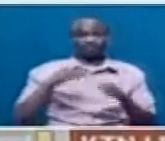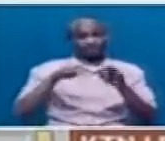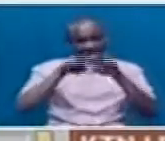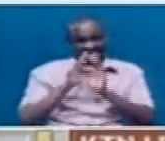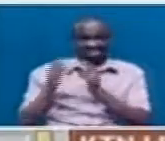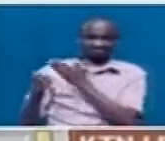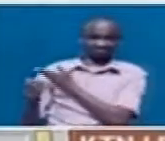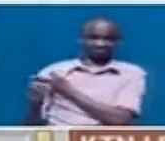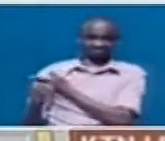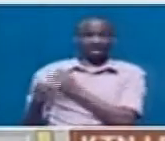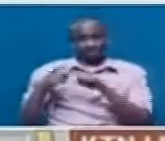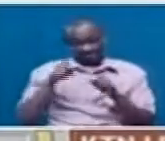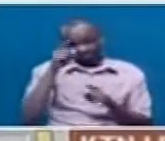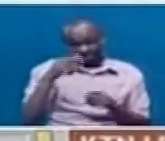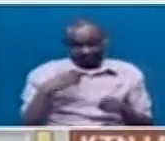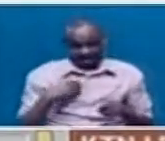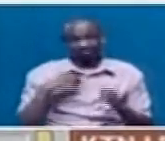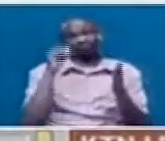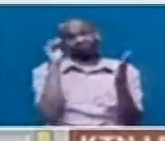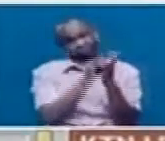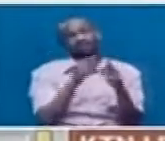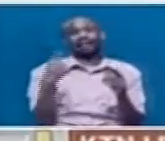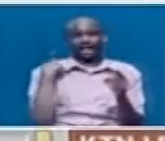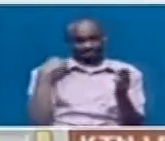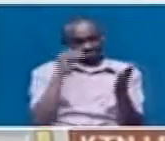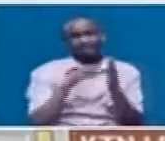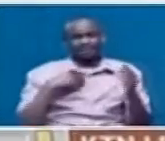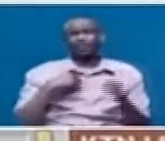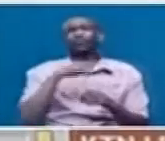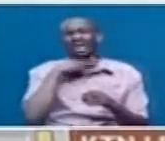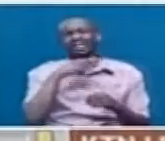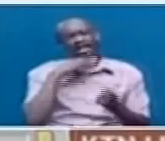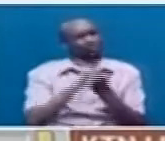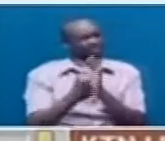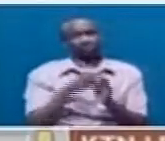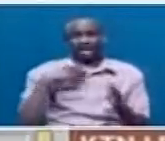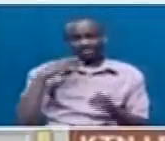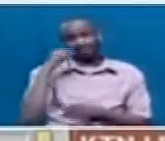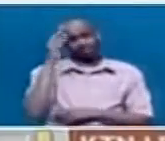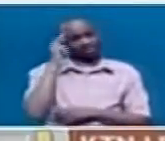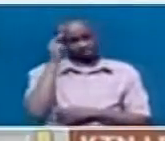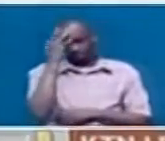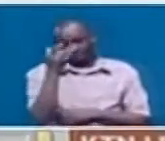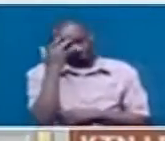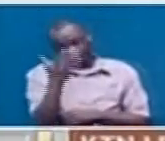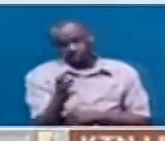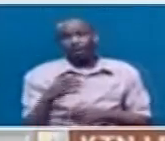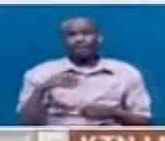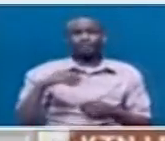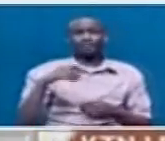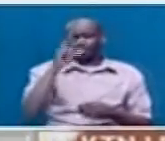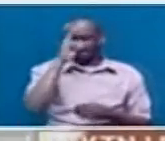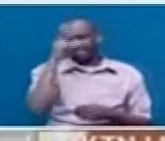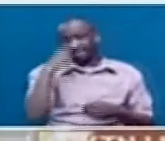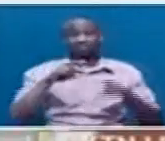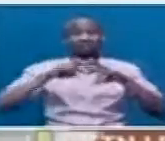yangu, lakini anaingia kwenye orodha ya watu waliouawa na watu wasiojulikana, na polisi kusema